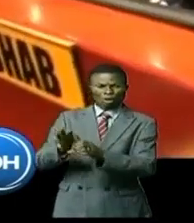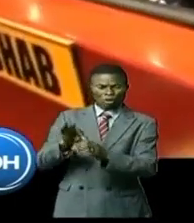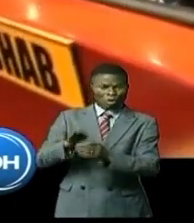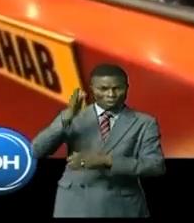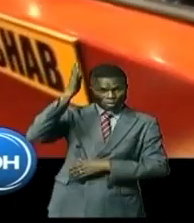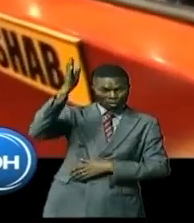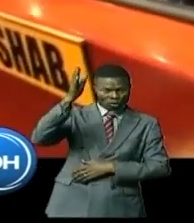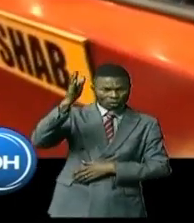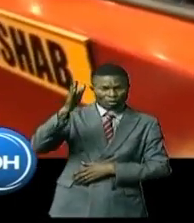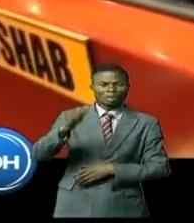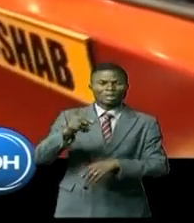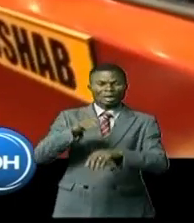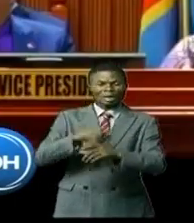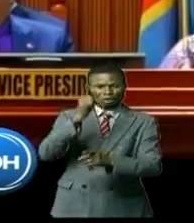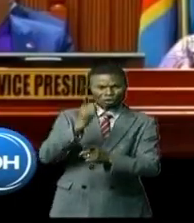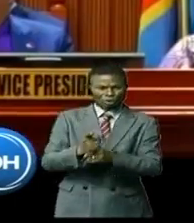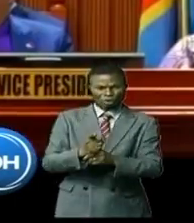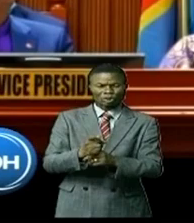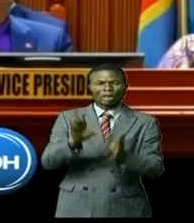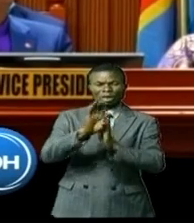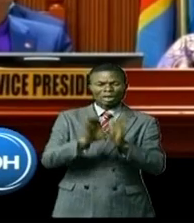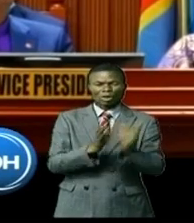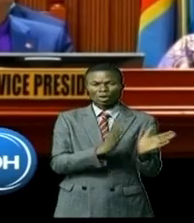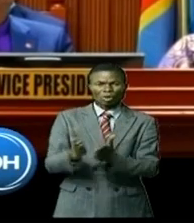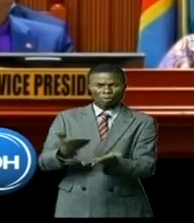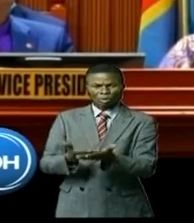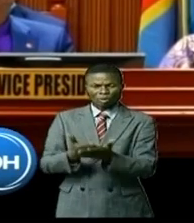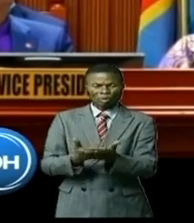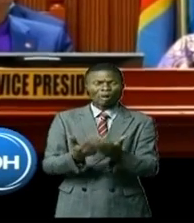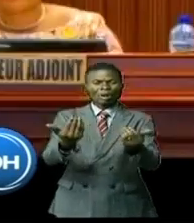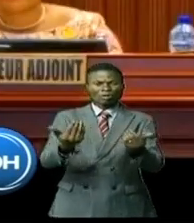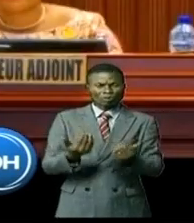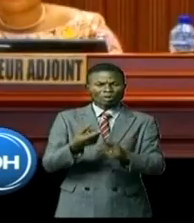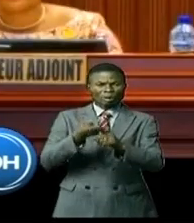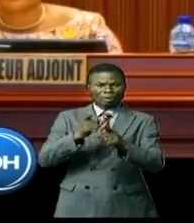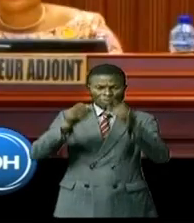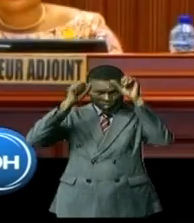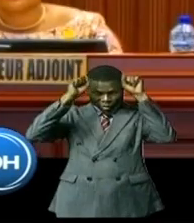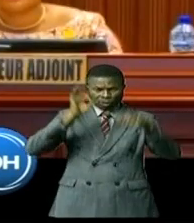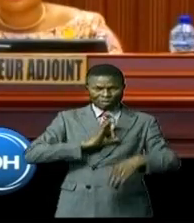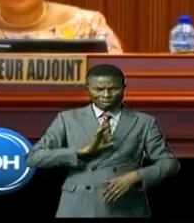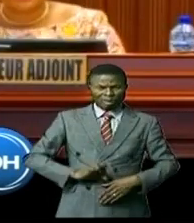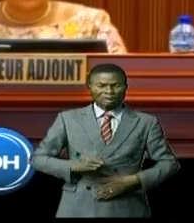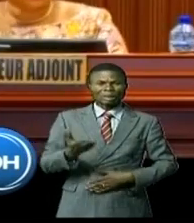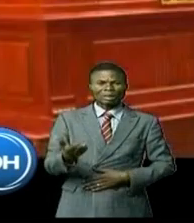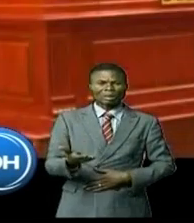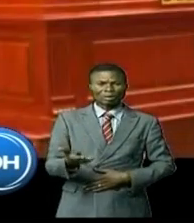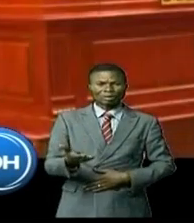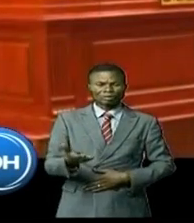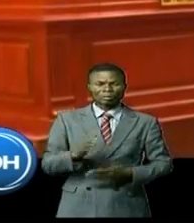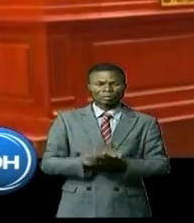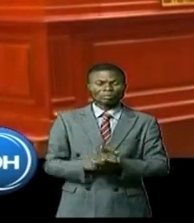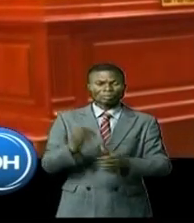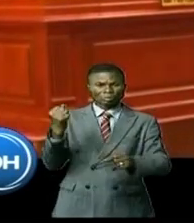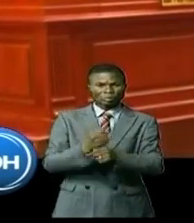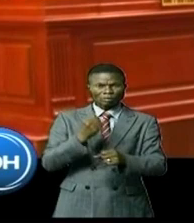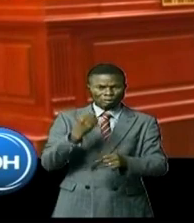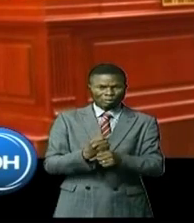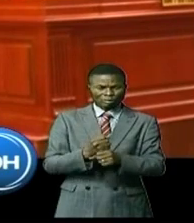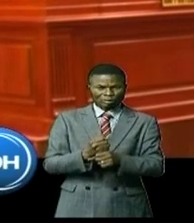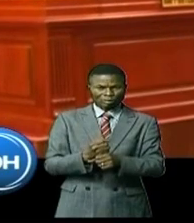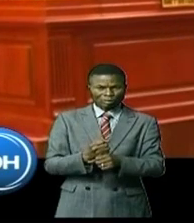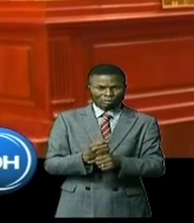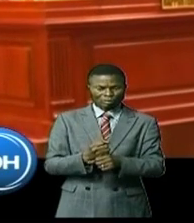élections dans le délai constitutionnel, comme le veut le chef de l'État, Félix-Antoine Tshisekedi Tshombo. Le travail va être envoyé